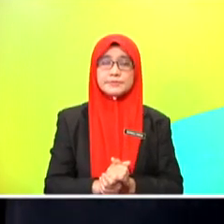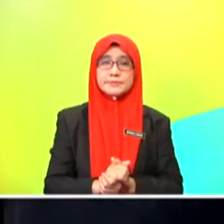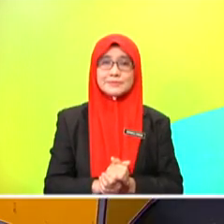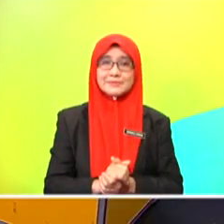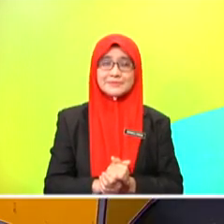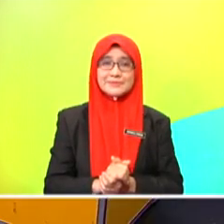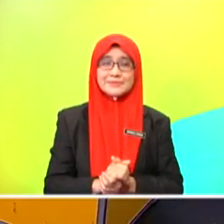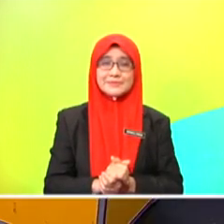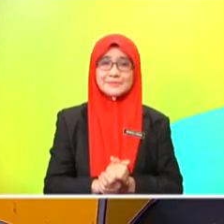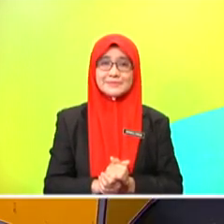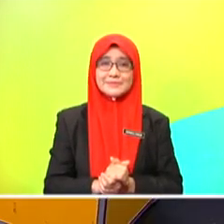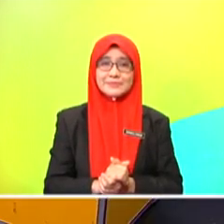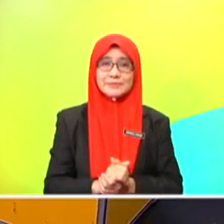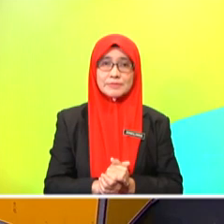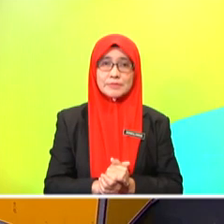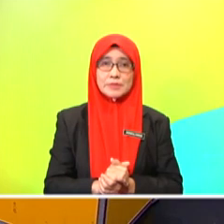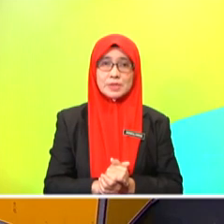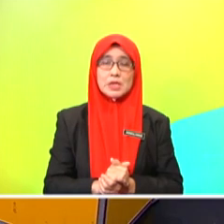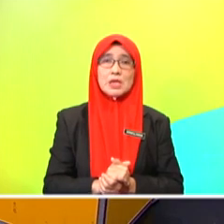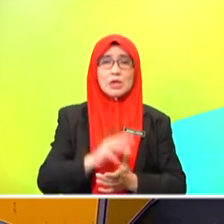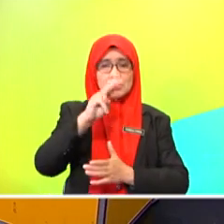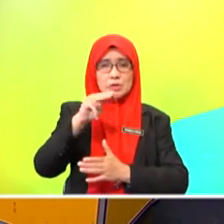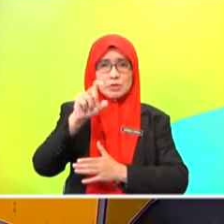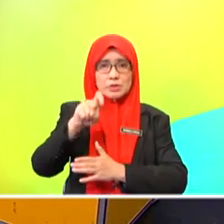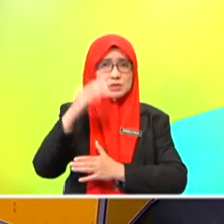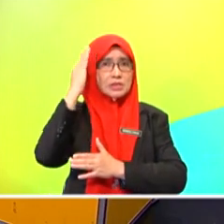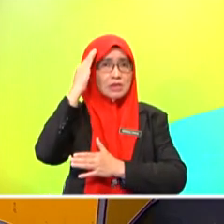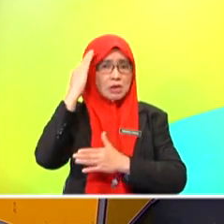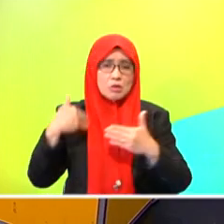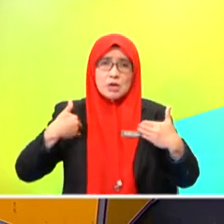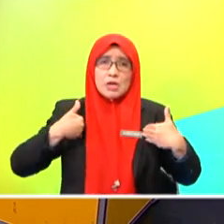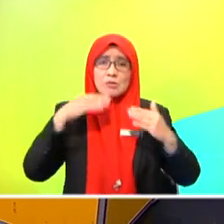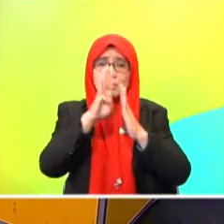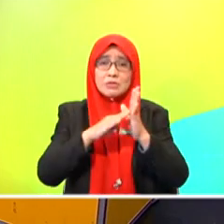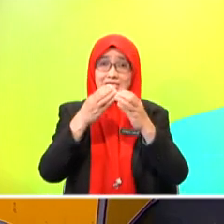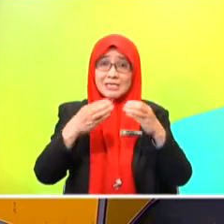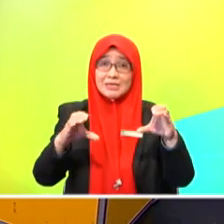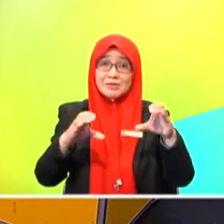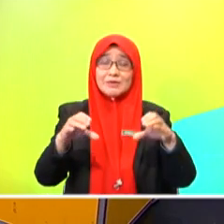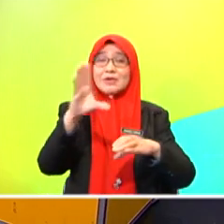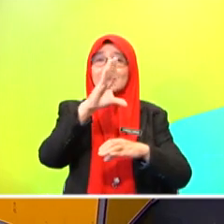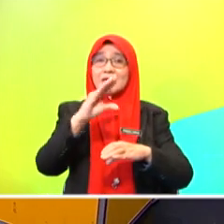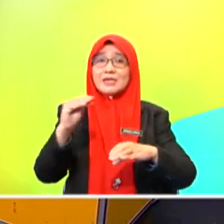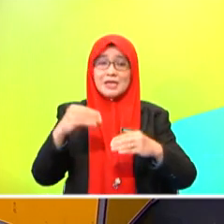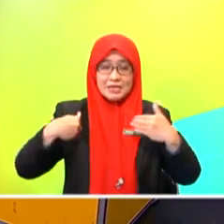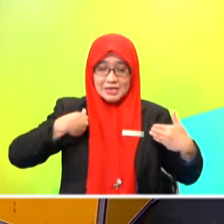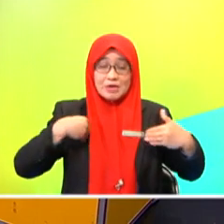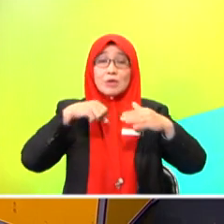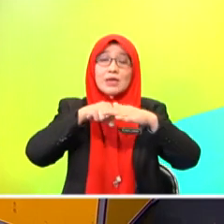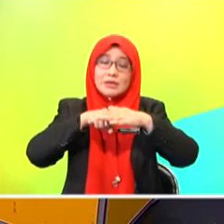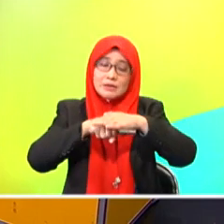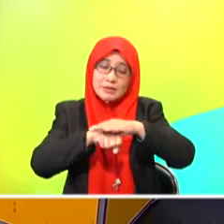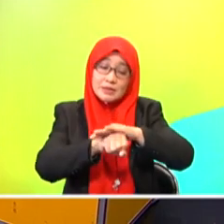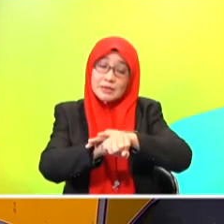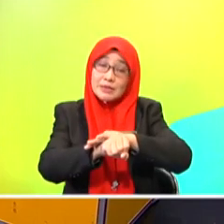Okey. Okey. Pastikan murid-murid tahu haiwan manakah yang bertelur dan juga melahirkan